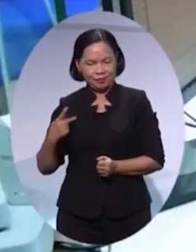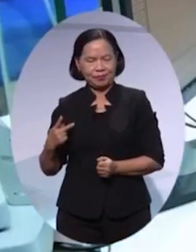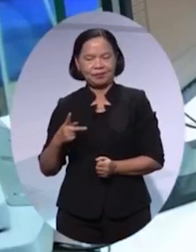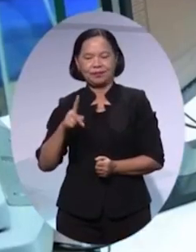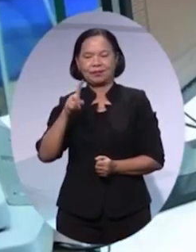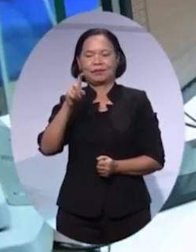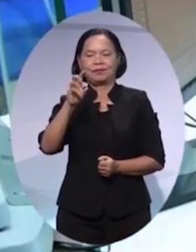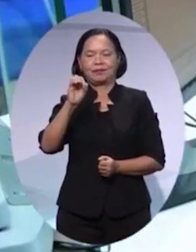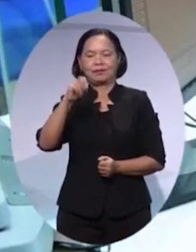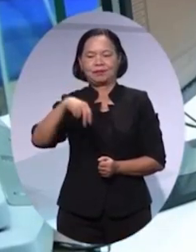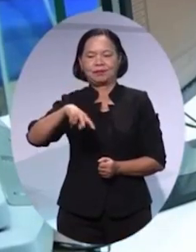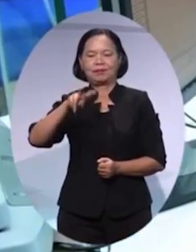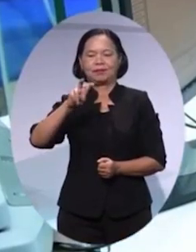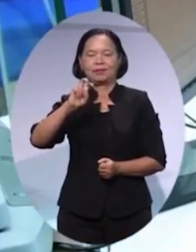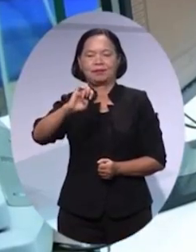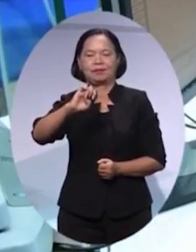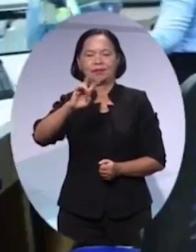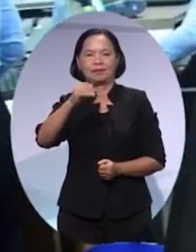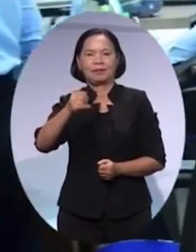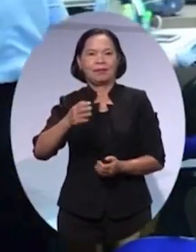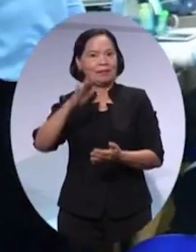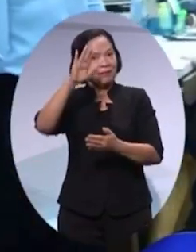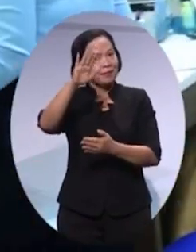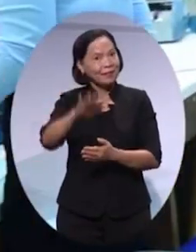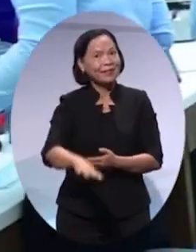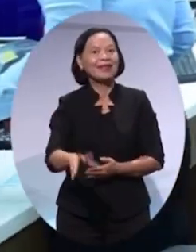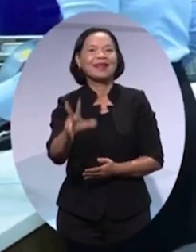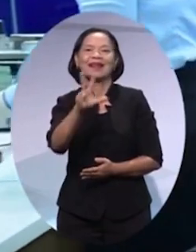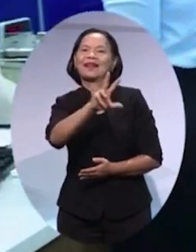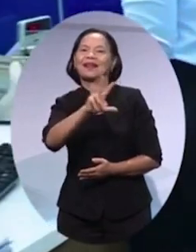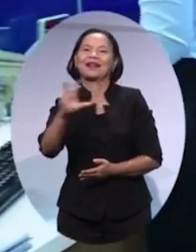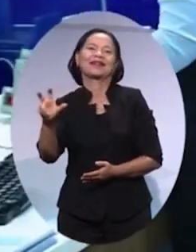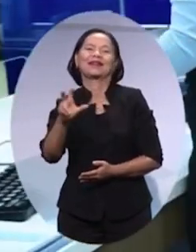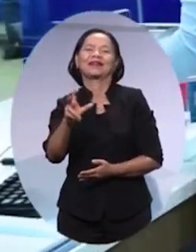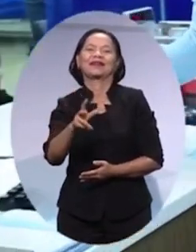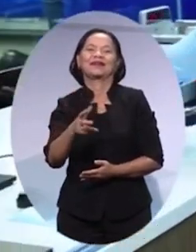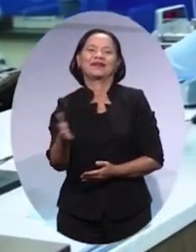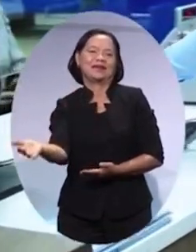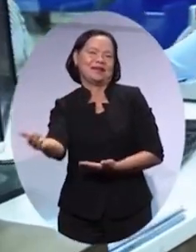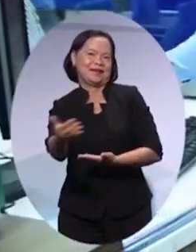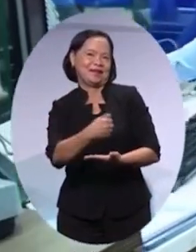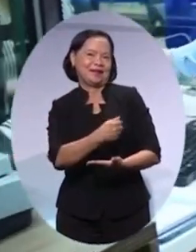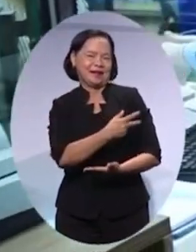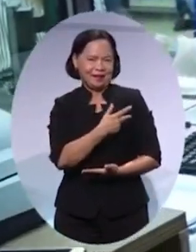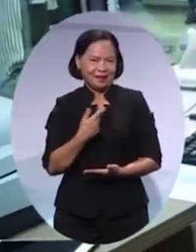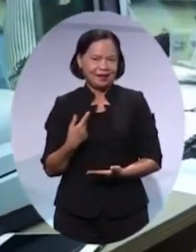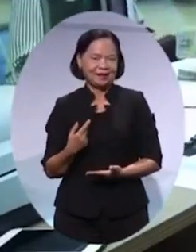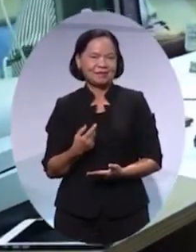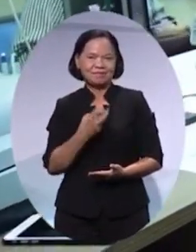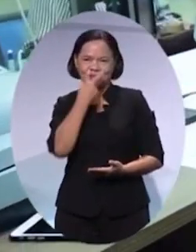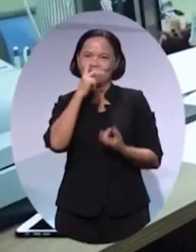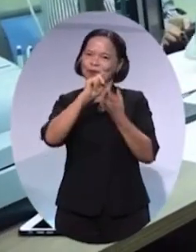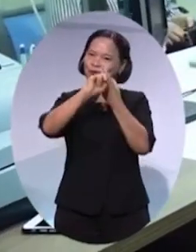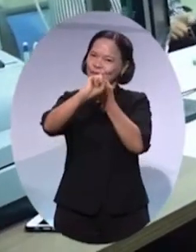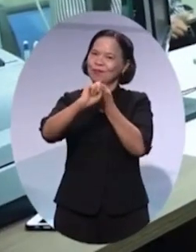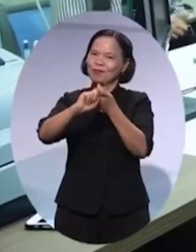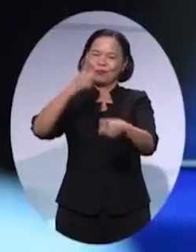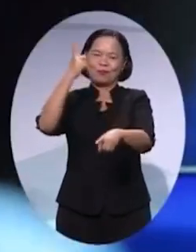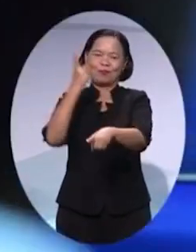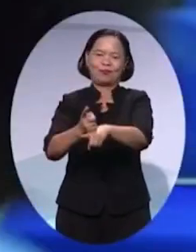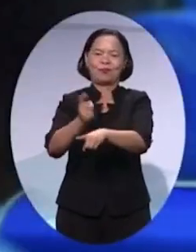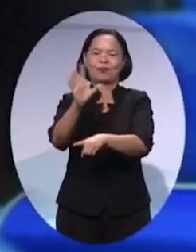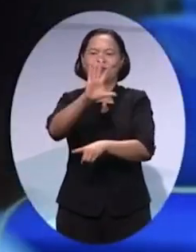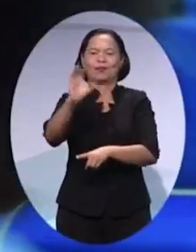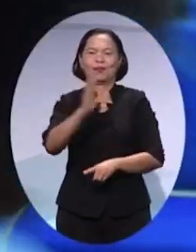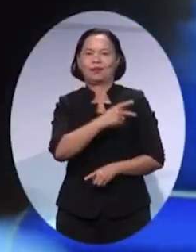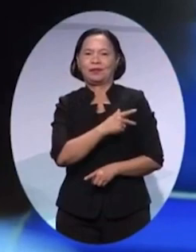đã giảm hơn 800 tỷ đồng tiền lãi để hỗ trợ cho các khách hàng, thực hiện cơ cấu nợ giữ nguyên nhóm nợ cho 1.500 khách hàng với